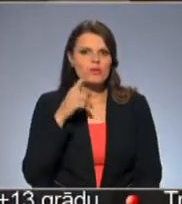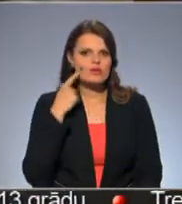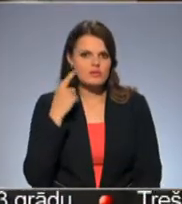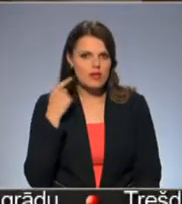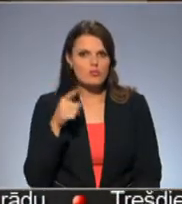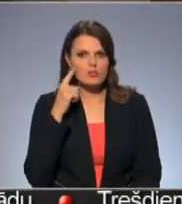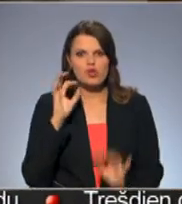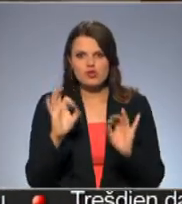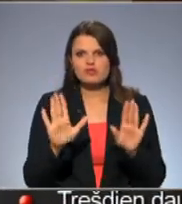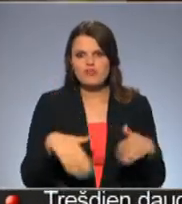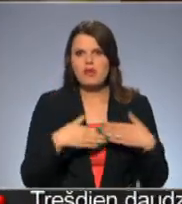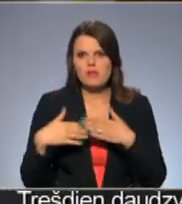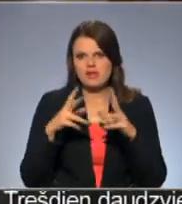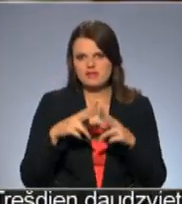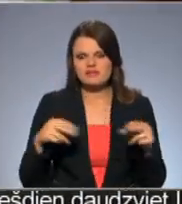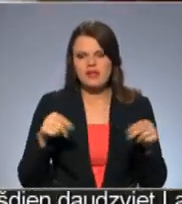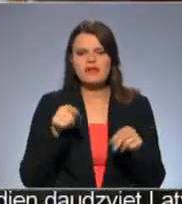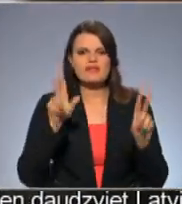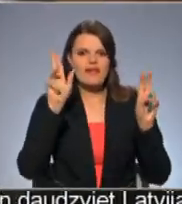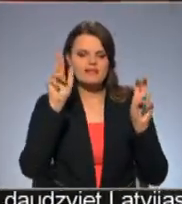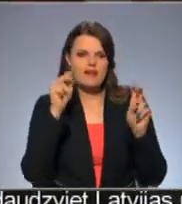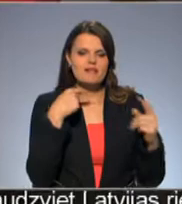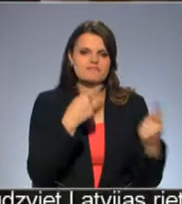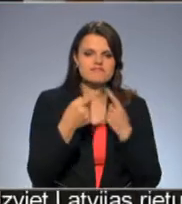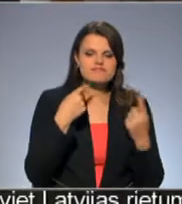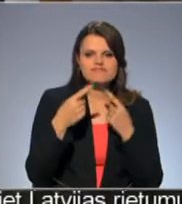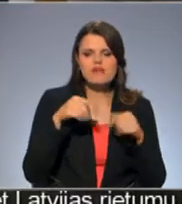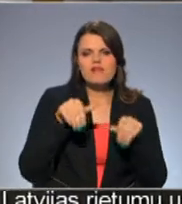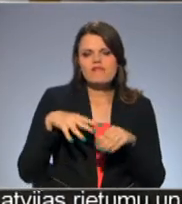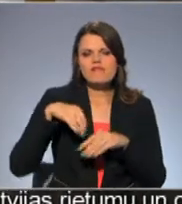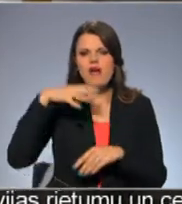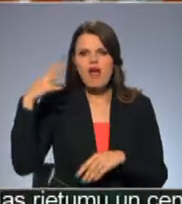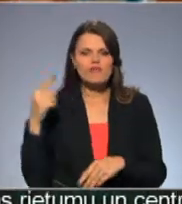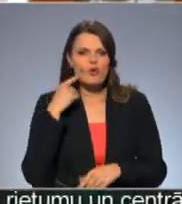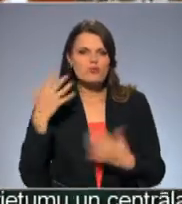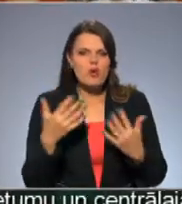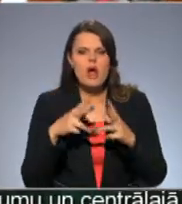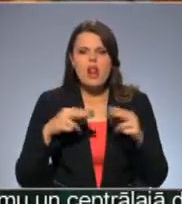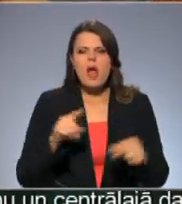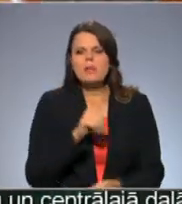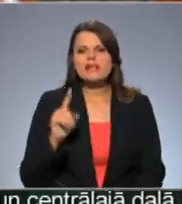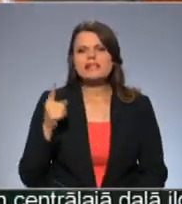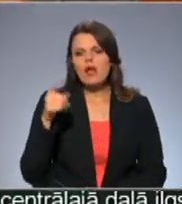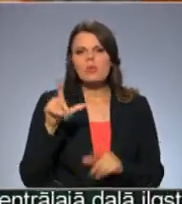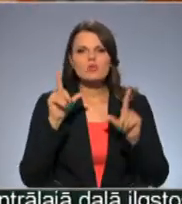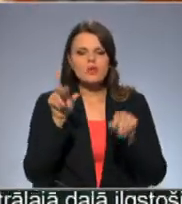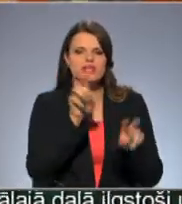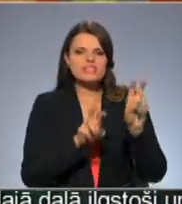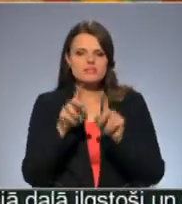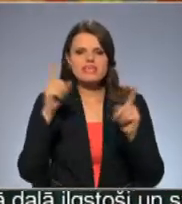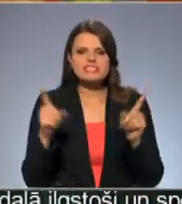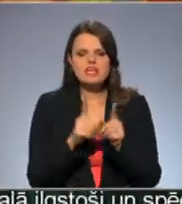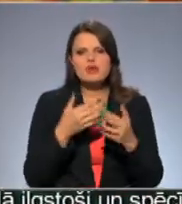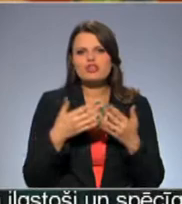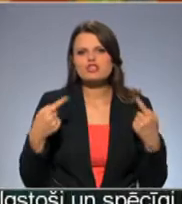to varēs panest? Tā zaķēram Jancim un vāverei Čirkai šķiet, ka laime ir kaut kur tālu un dodas to meklēt. Sastopoties ar